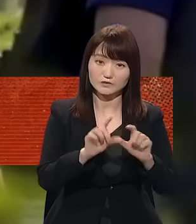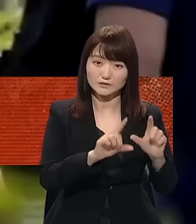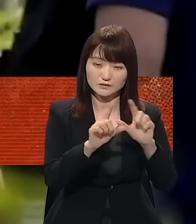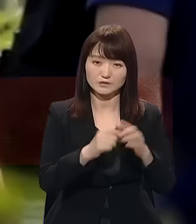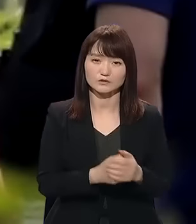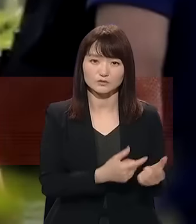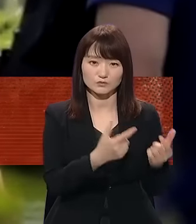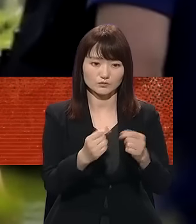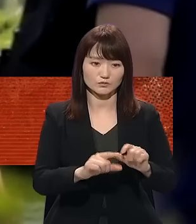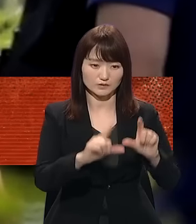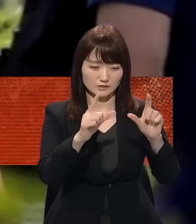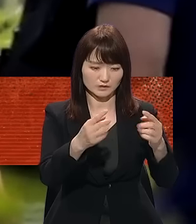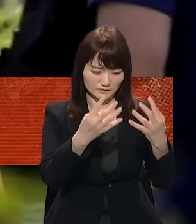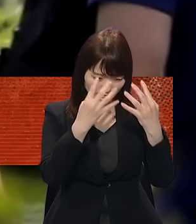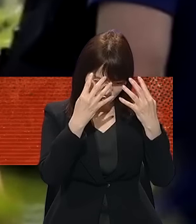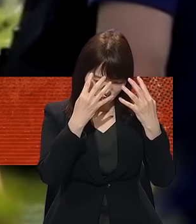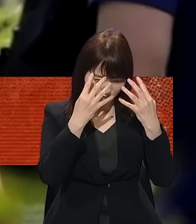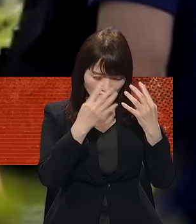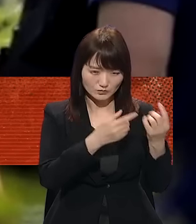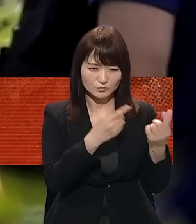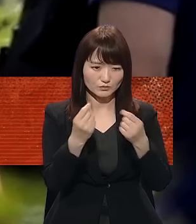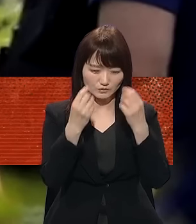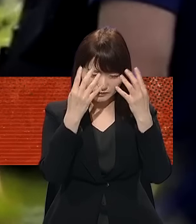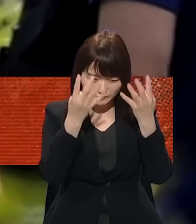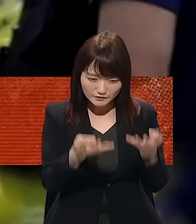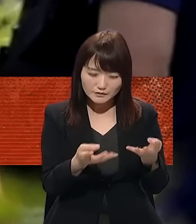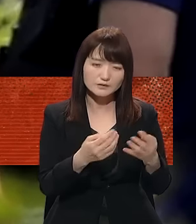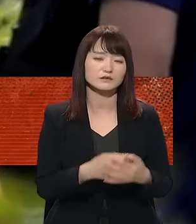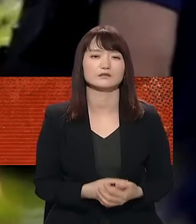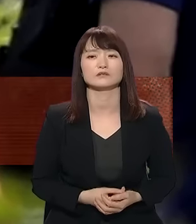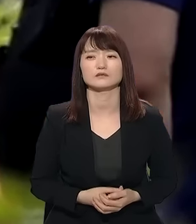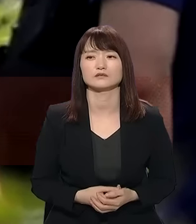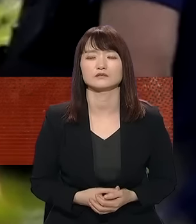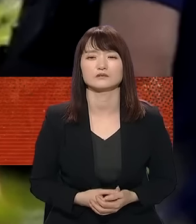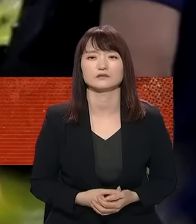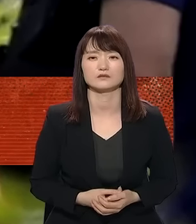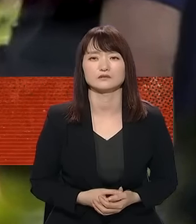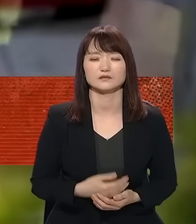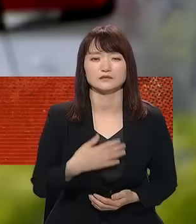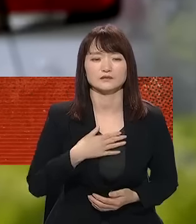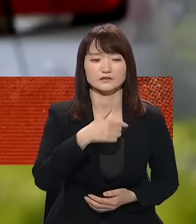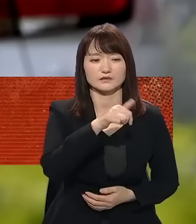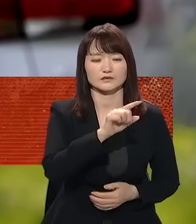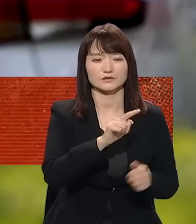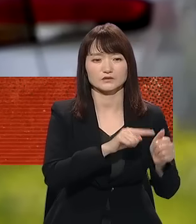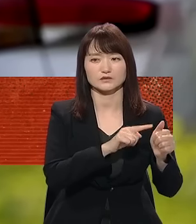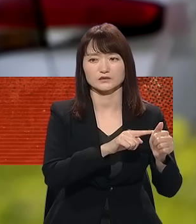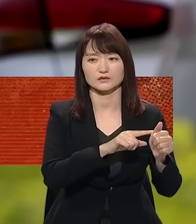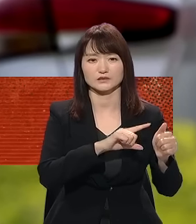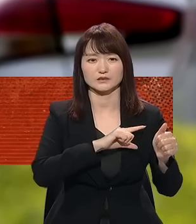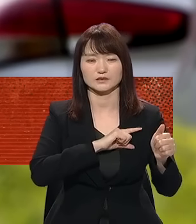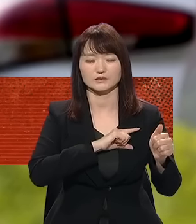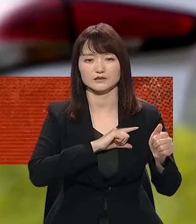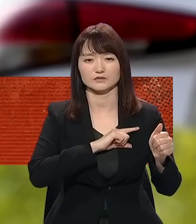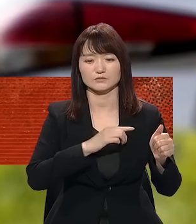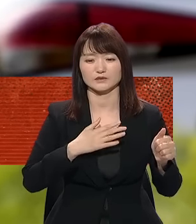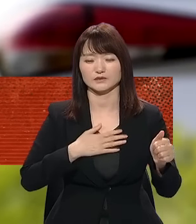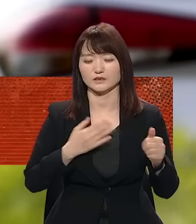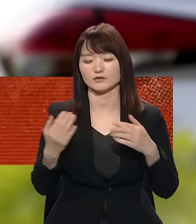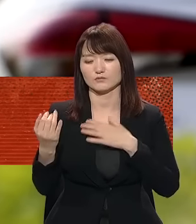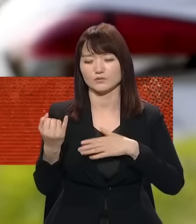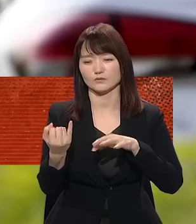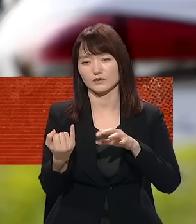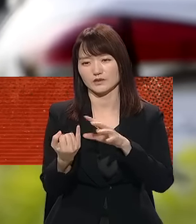날 들어가서 같은 날 나왔으면 좋겠다 그리고 나오게 되면 내가 권씨 오빠인 당신 이름을 문신 하겠다 이런